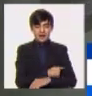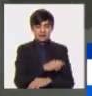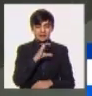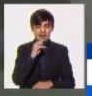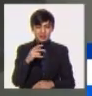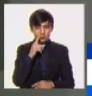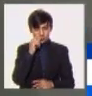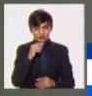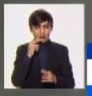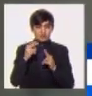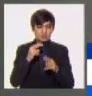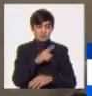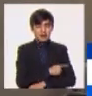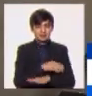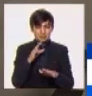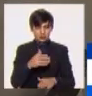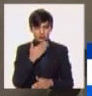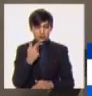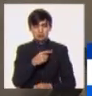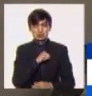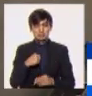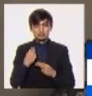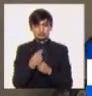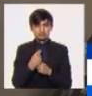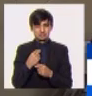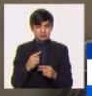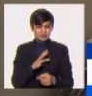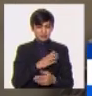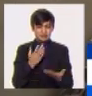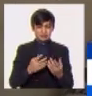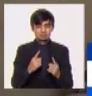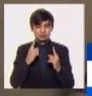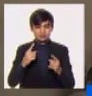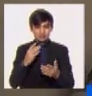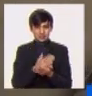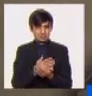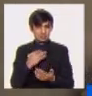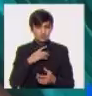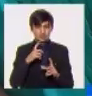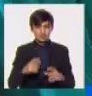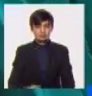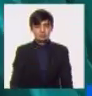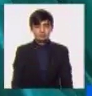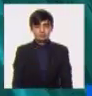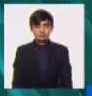не обращался в больницу и занимался самолечением. Круг контактных сейчас устанавливается.